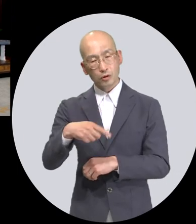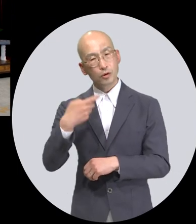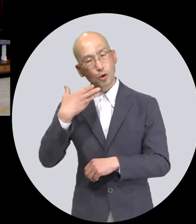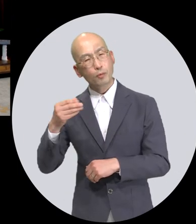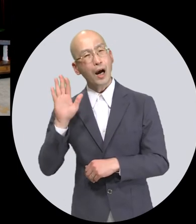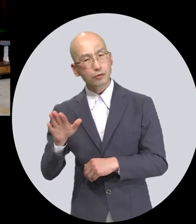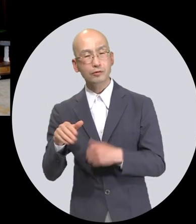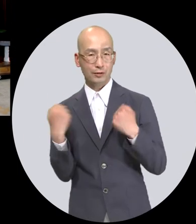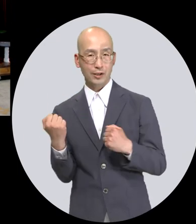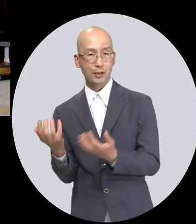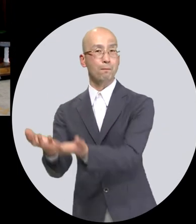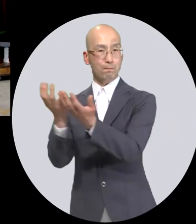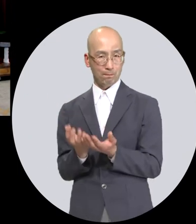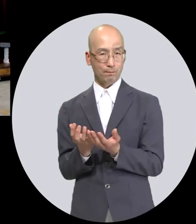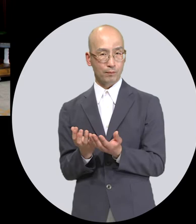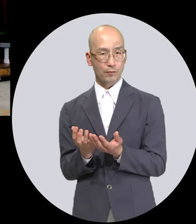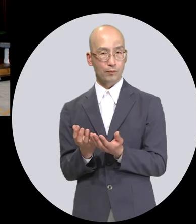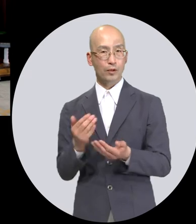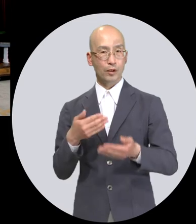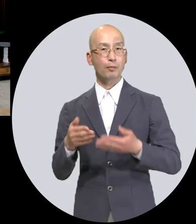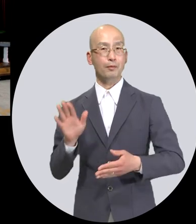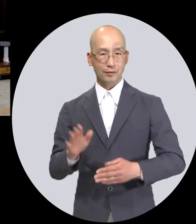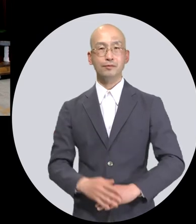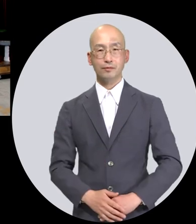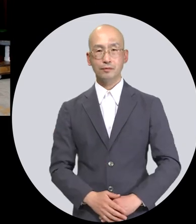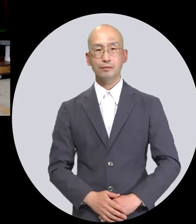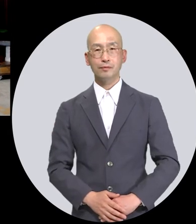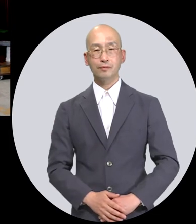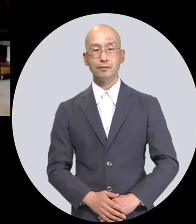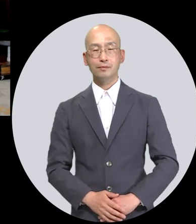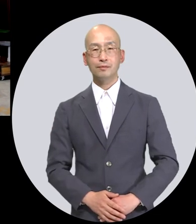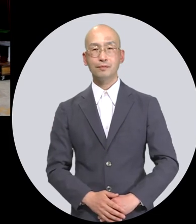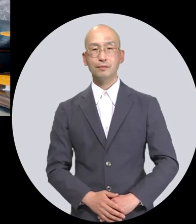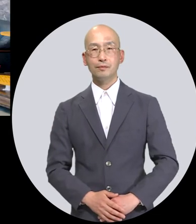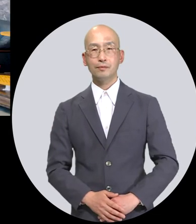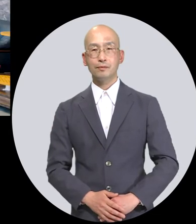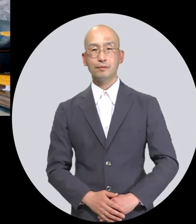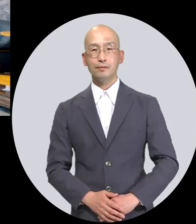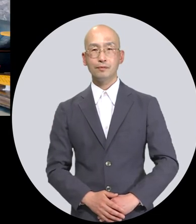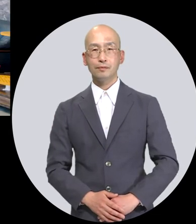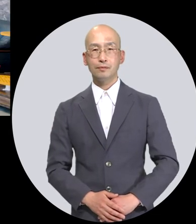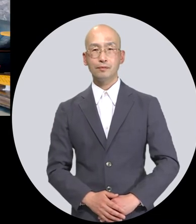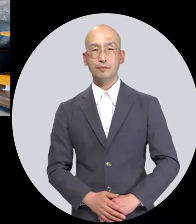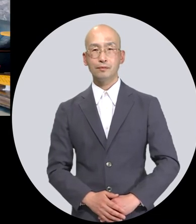に興味のある学生がみんなで来てくれたりとか、いろんな人が来るね。